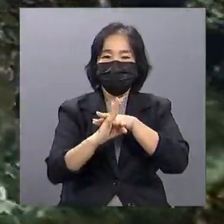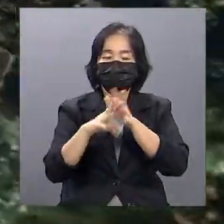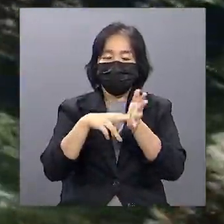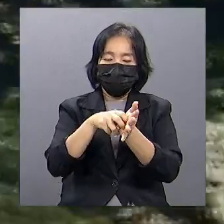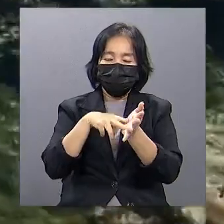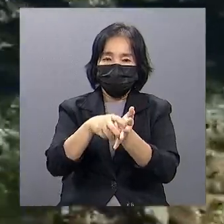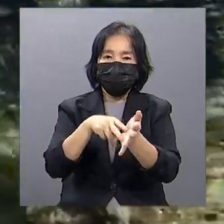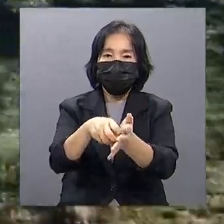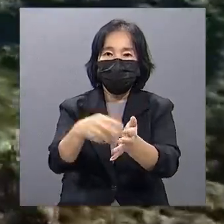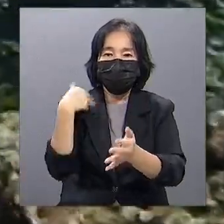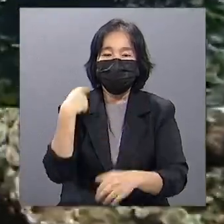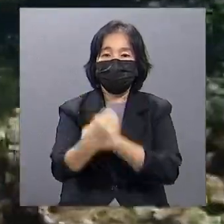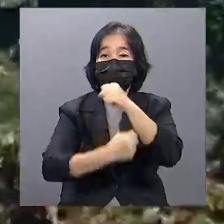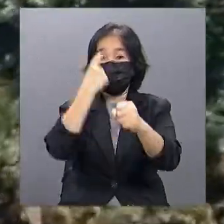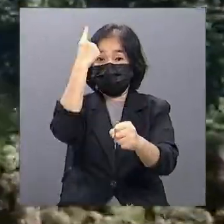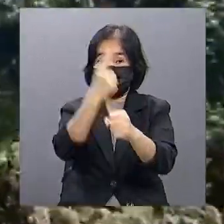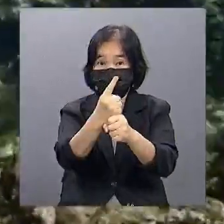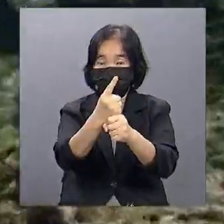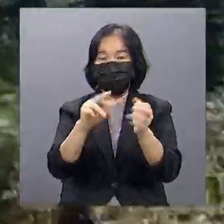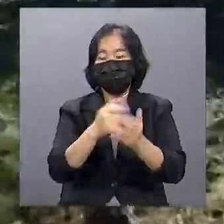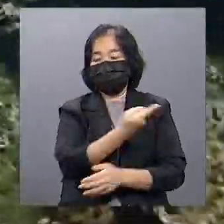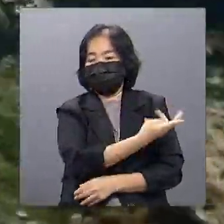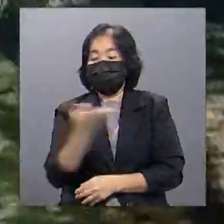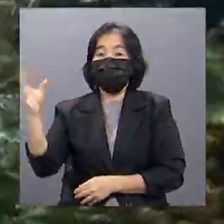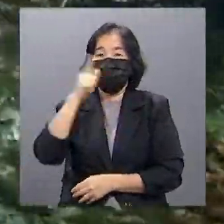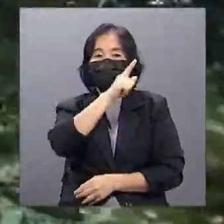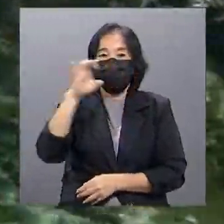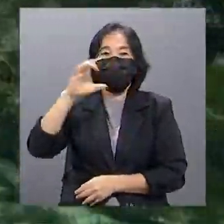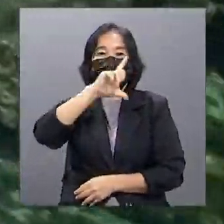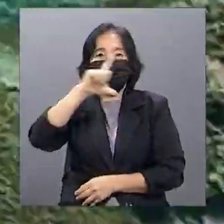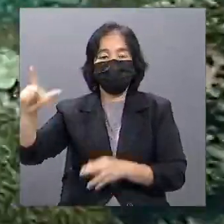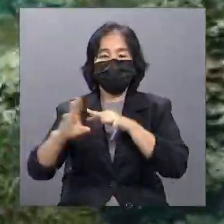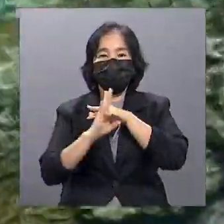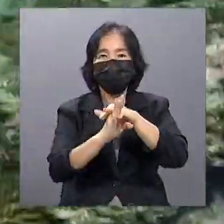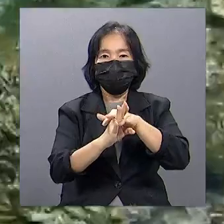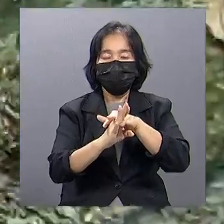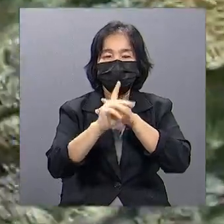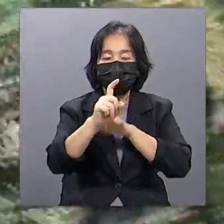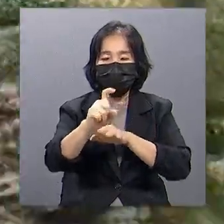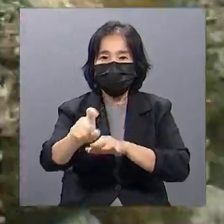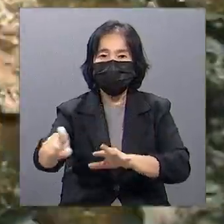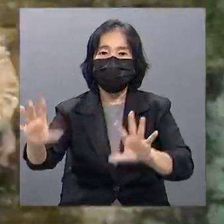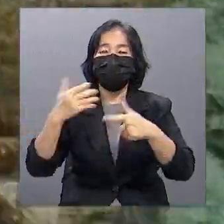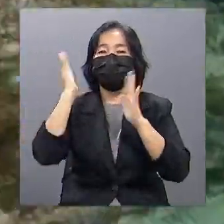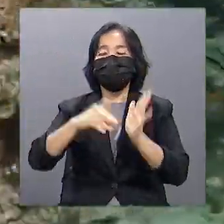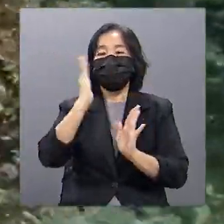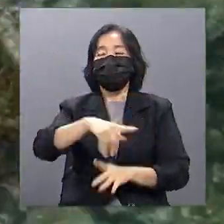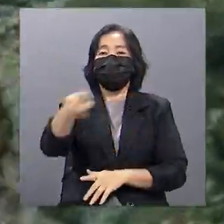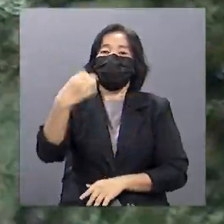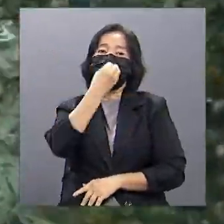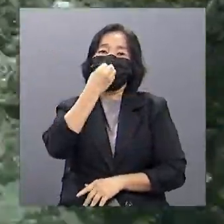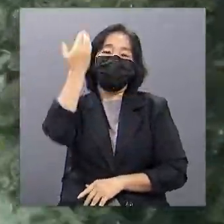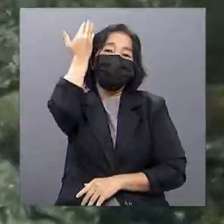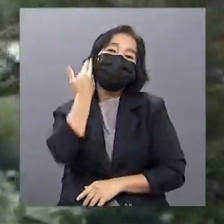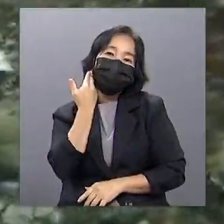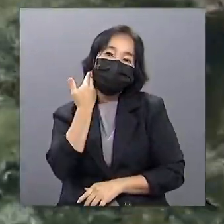ปีละ100ล้านตัวนะครับเพราะฉะนั้นเนี่ยปริมาณฉลามก็เลยลดลงอย่างเห็นได้ชัดฉลามเป็นสัตว์น้ำที่อยู่